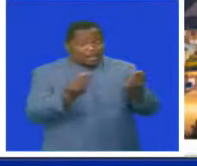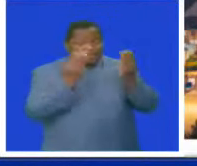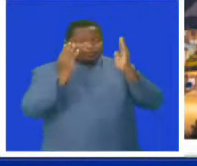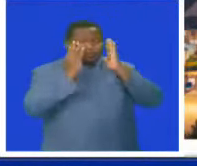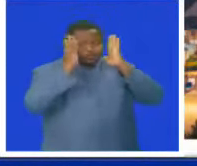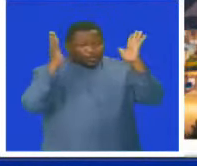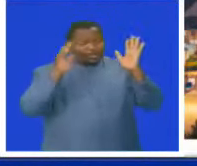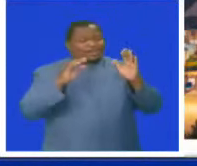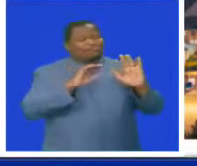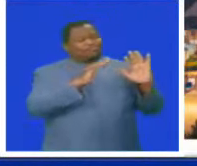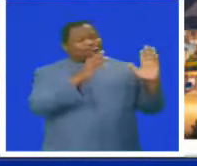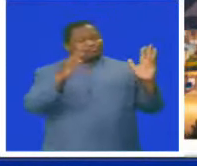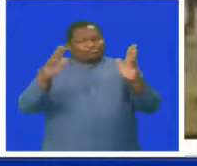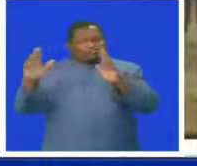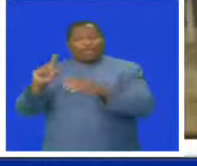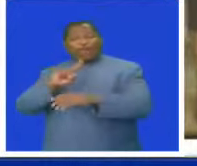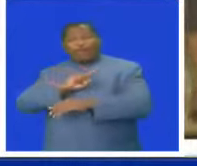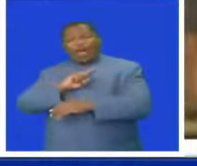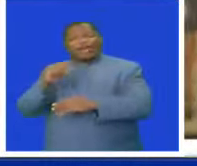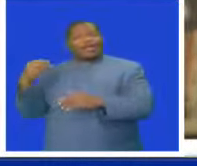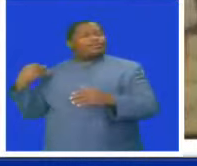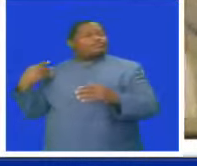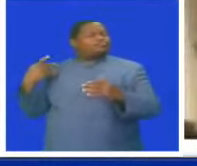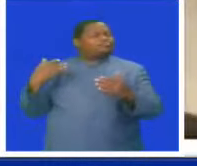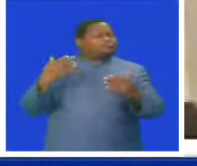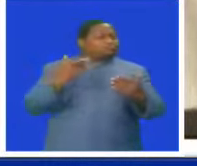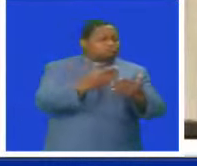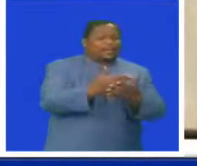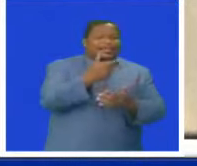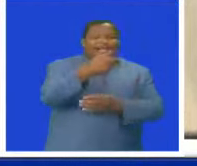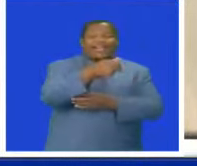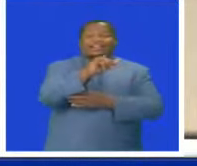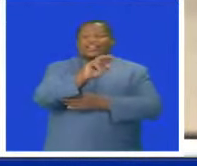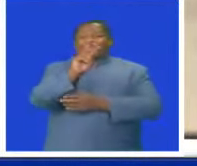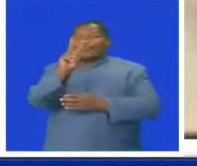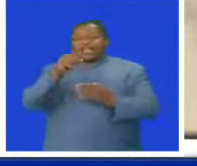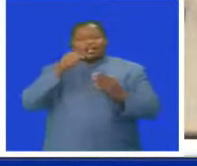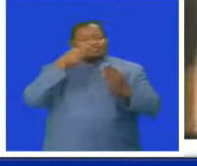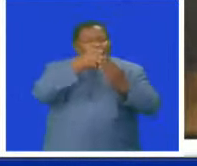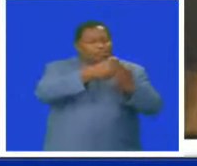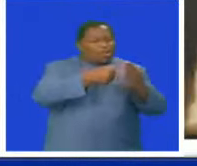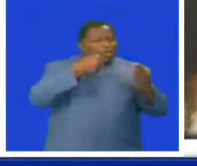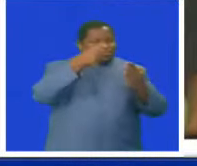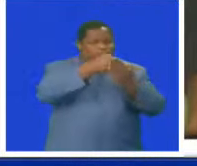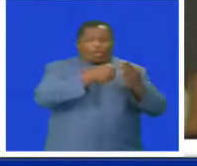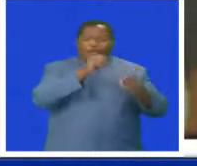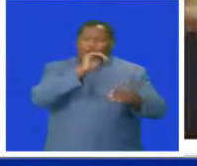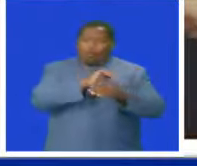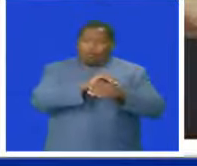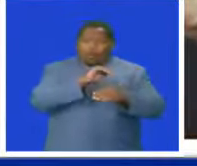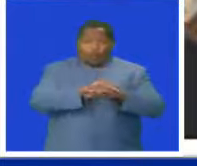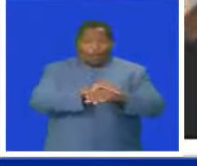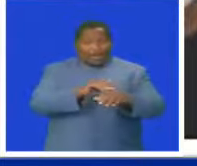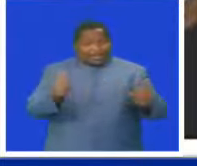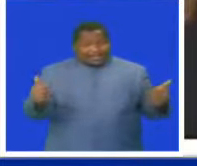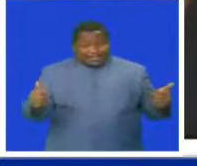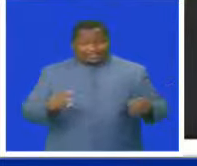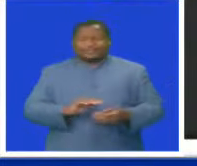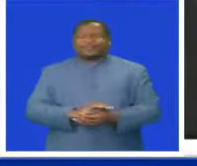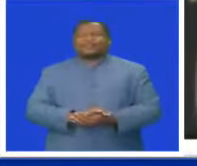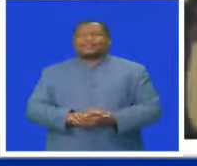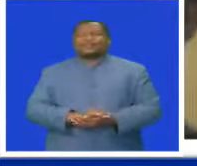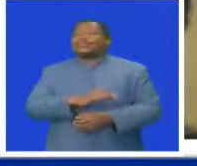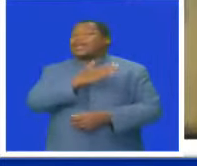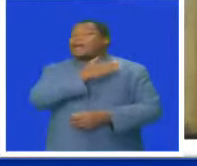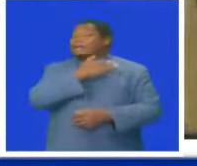le-HIV. Induna yelitiko letempilo lizinkosi ithi livelisalwa neligciwane HIV and AIDS